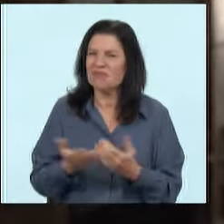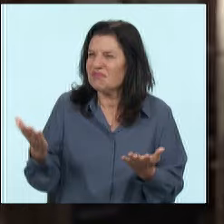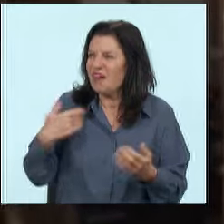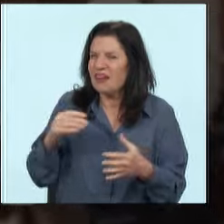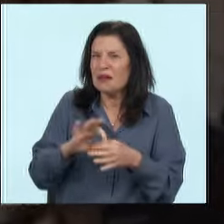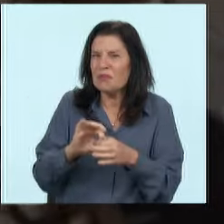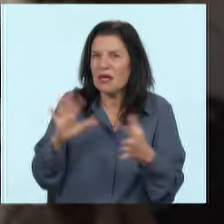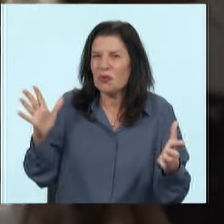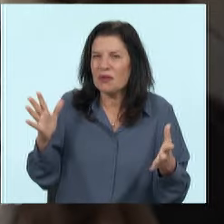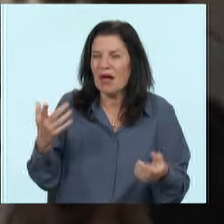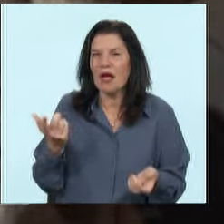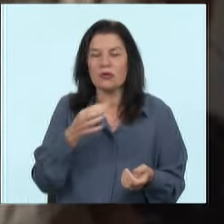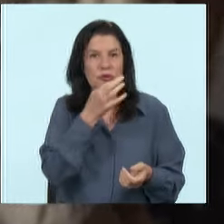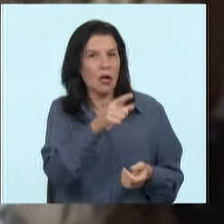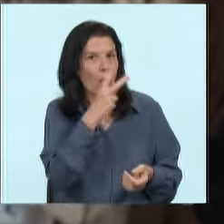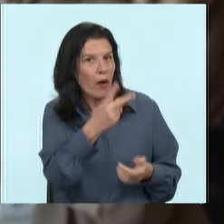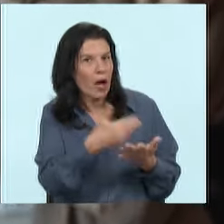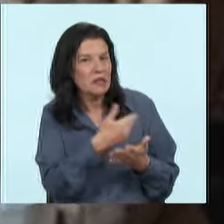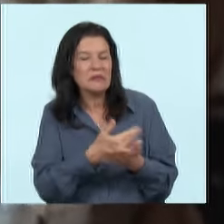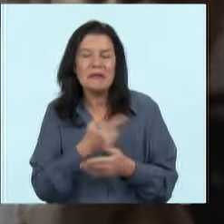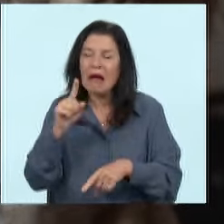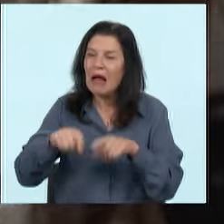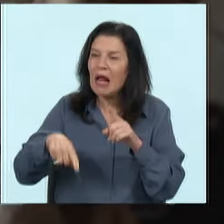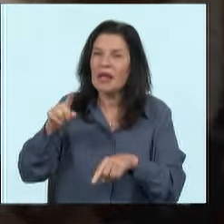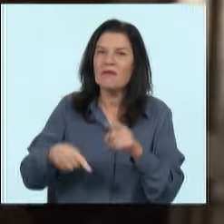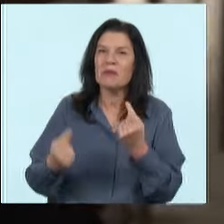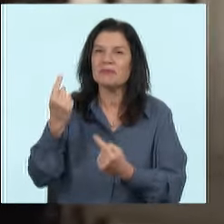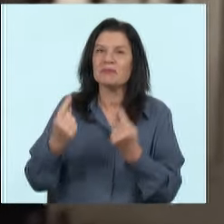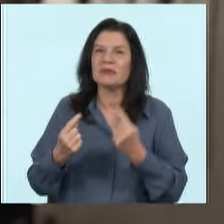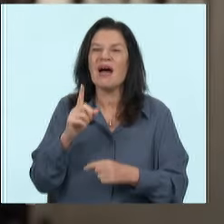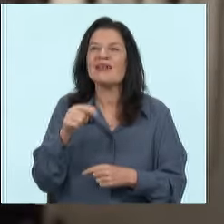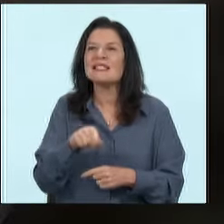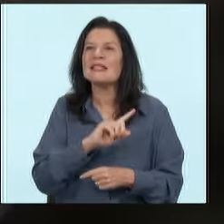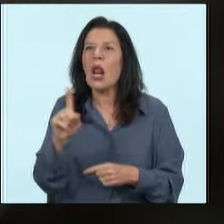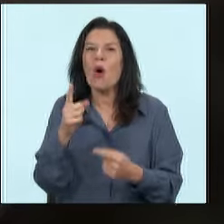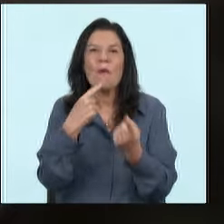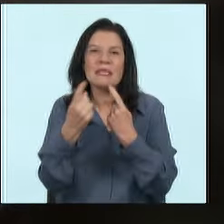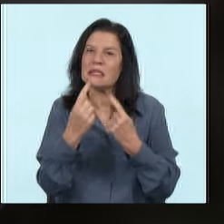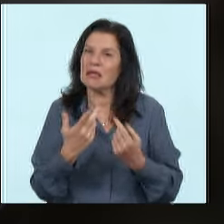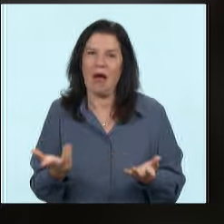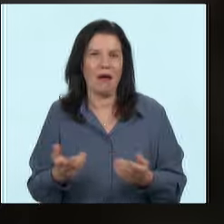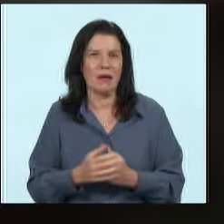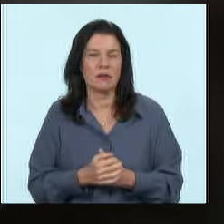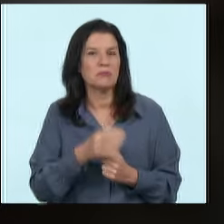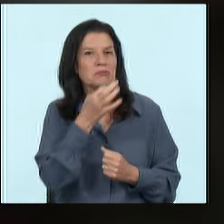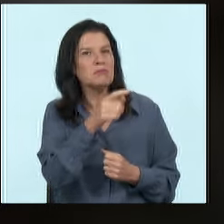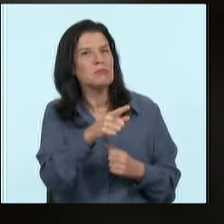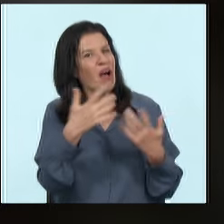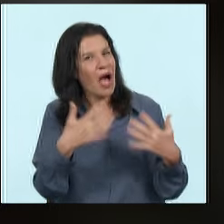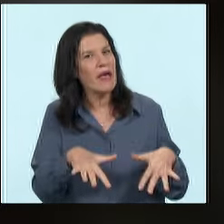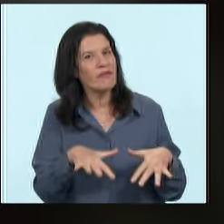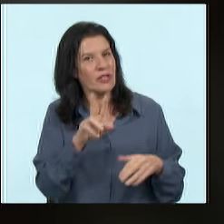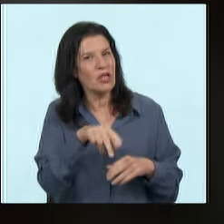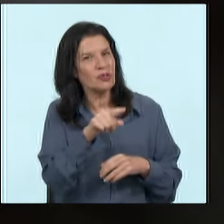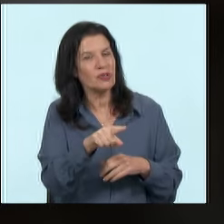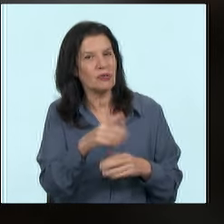רואים מדי פעם שיוצאים, יש פה אולי איזה סימפור, מקבלים איזה הבזקים של וויינט, אבל זה לא בשיח, זה לא אצלנו לפחות. יש עייפות החומר, אנחנו תכף שנה